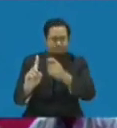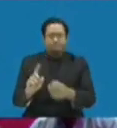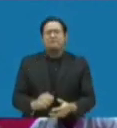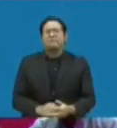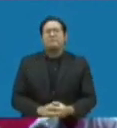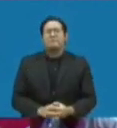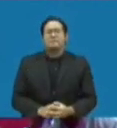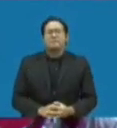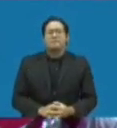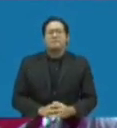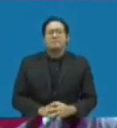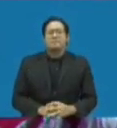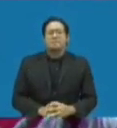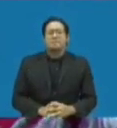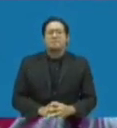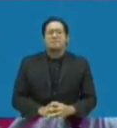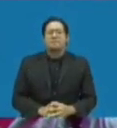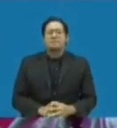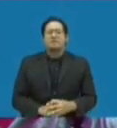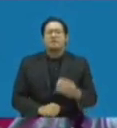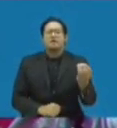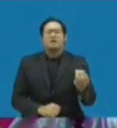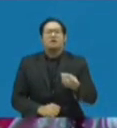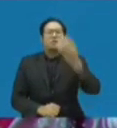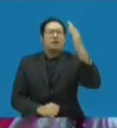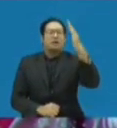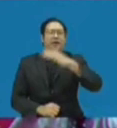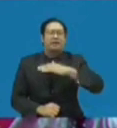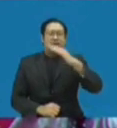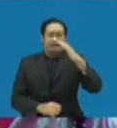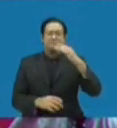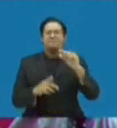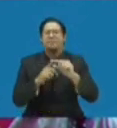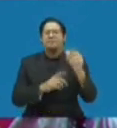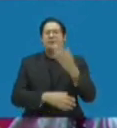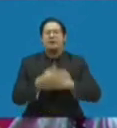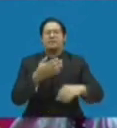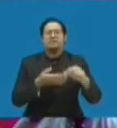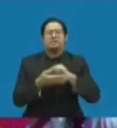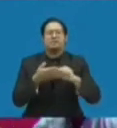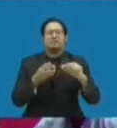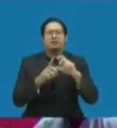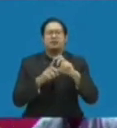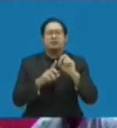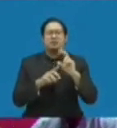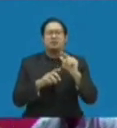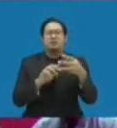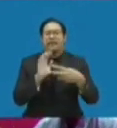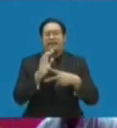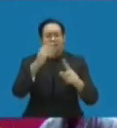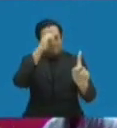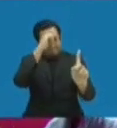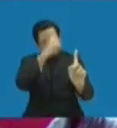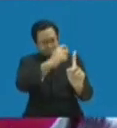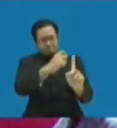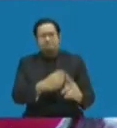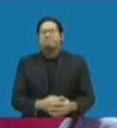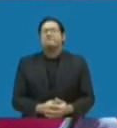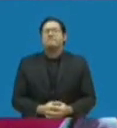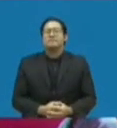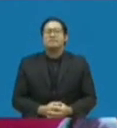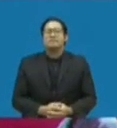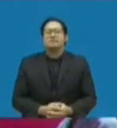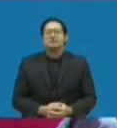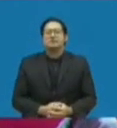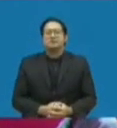Halo Bapak Bapak Bapak ketua harian peparnas Bapak Torrent wakerkwa SH MH Hai yang saya